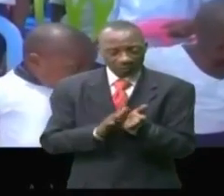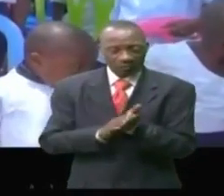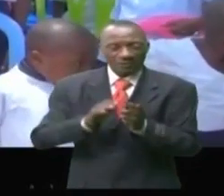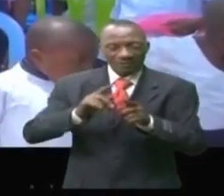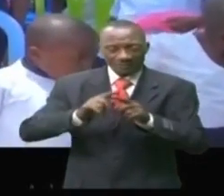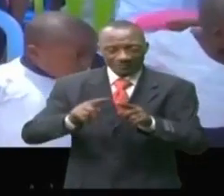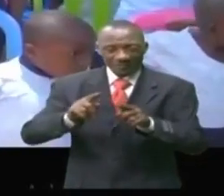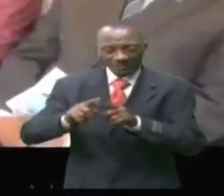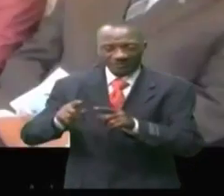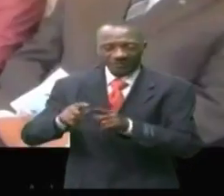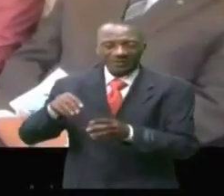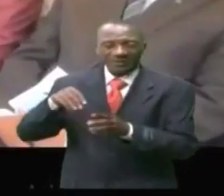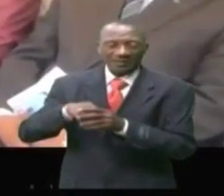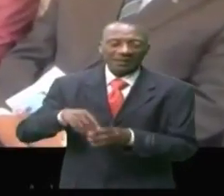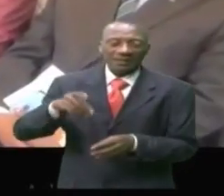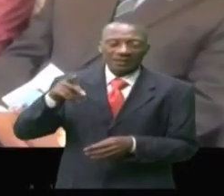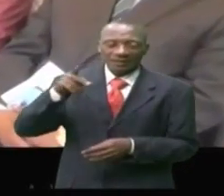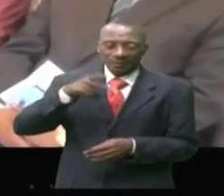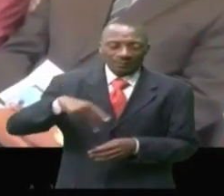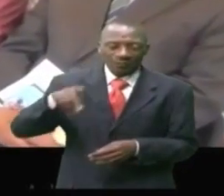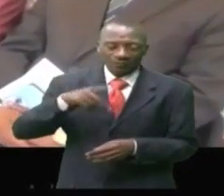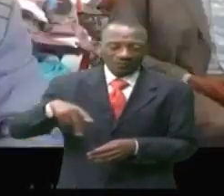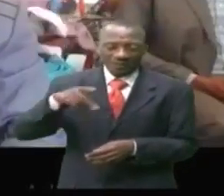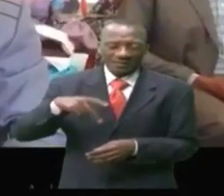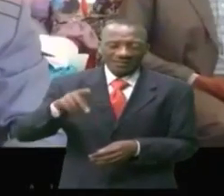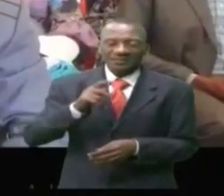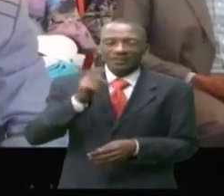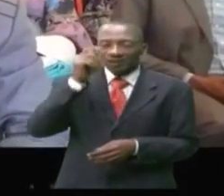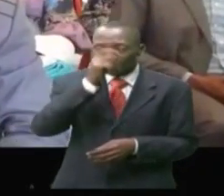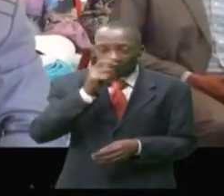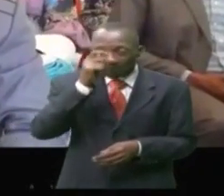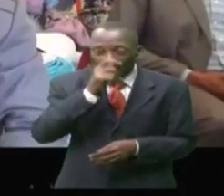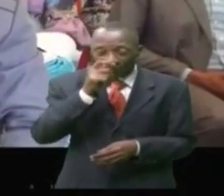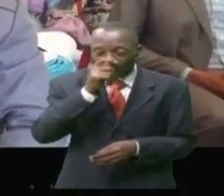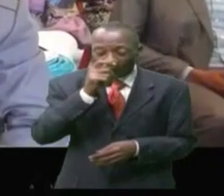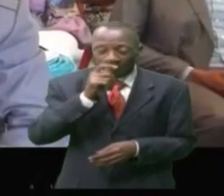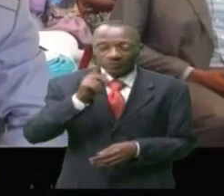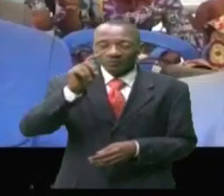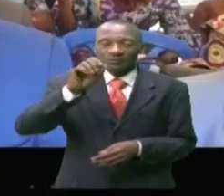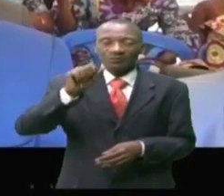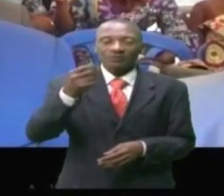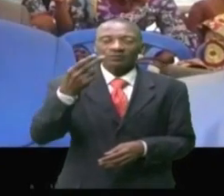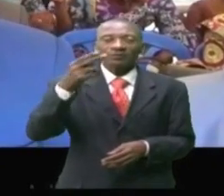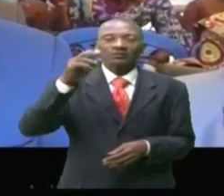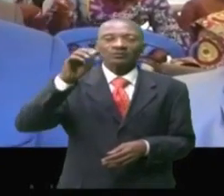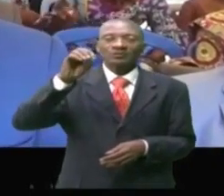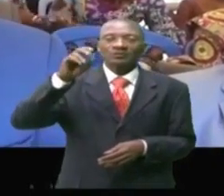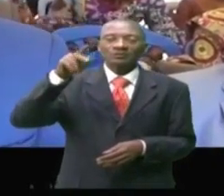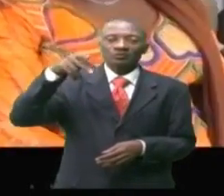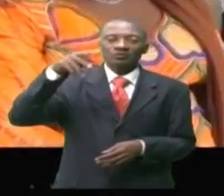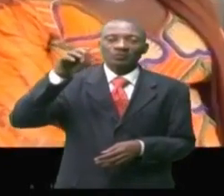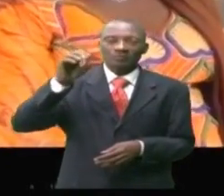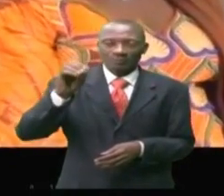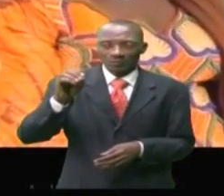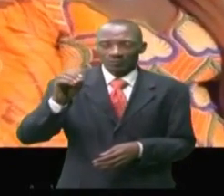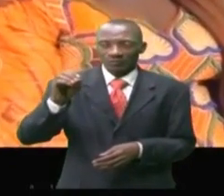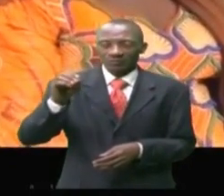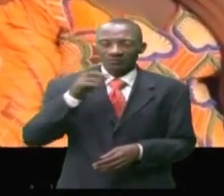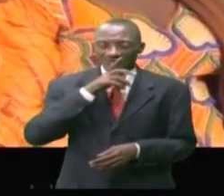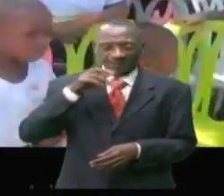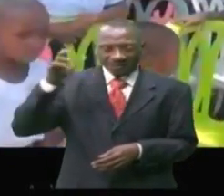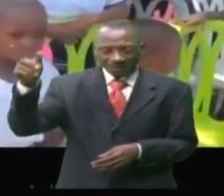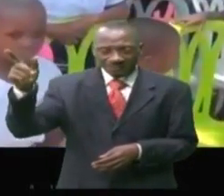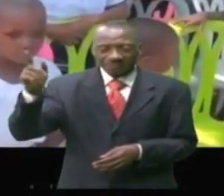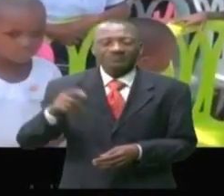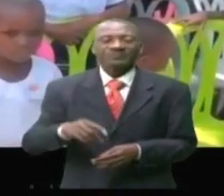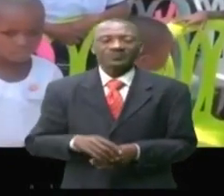nom de tous les partenaires du secteur de l'éducation, d'insister sur la bonne santé, la protection et un environnement assaini des